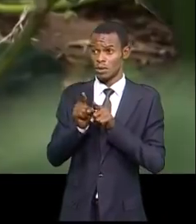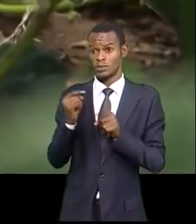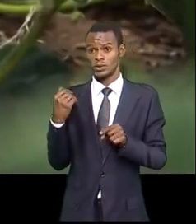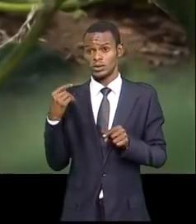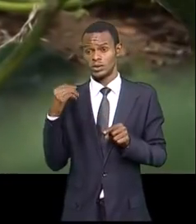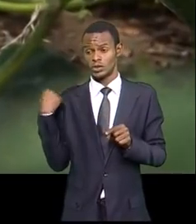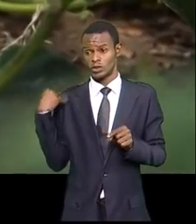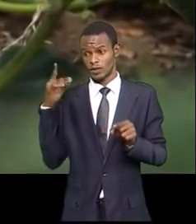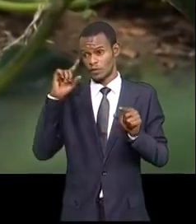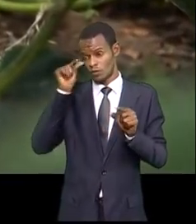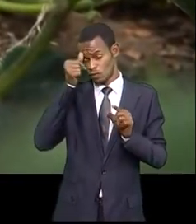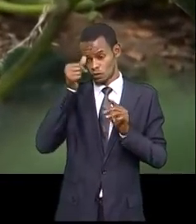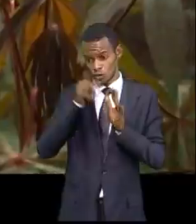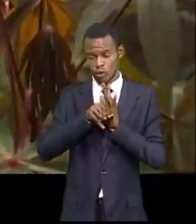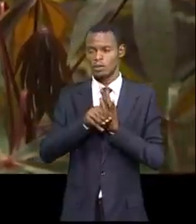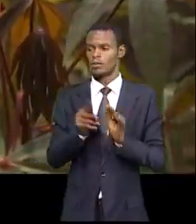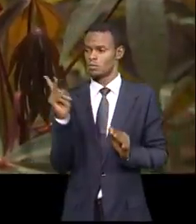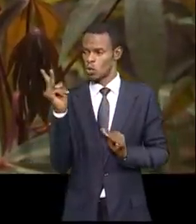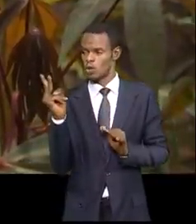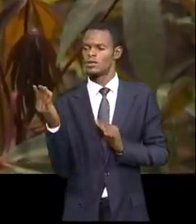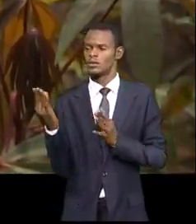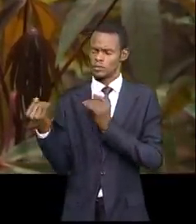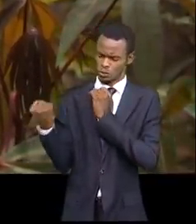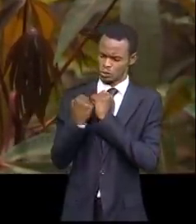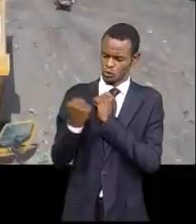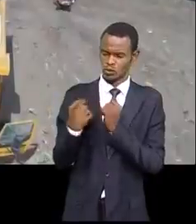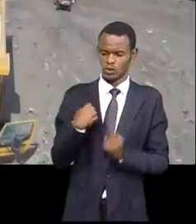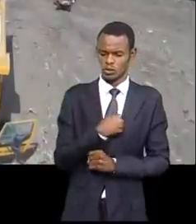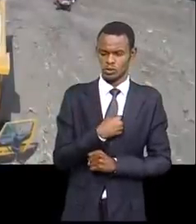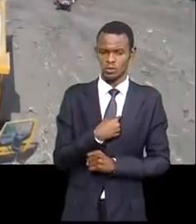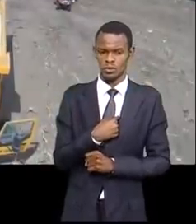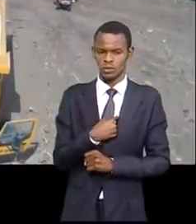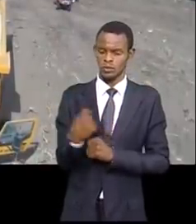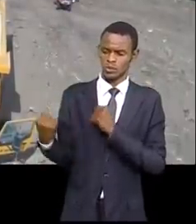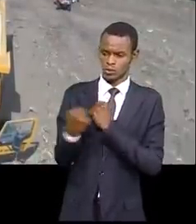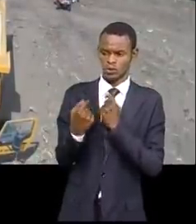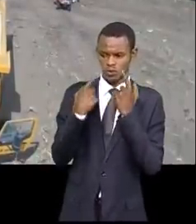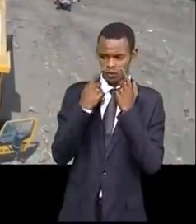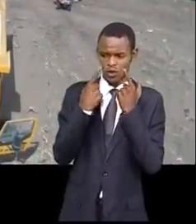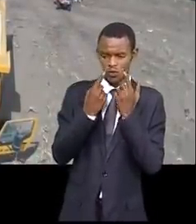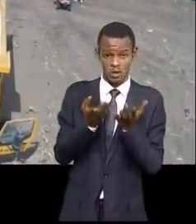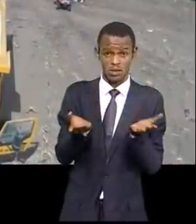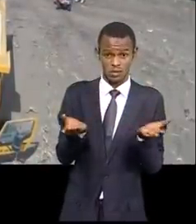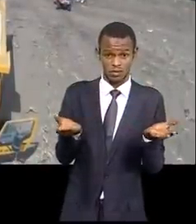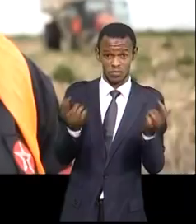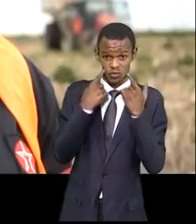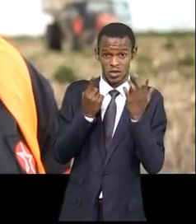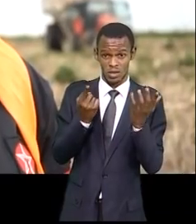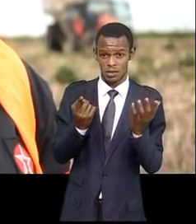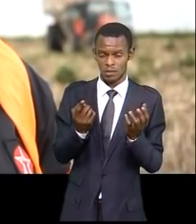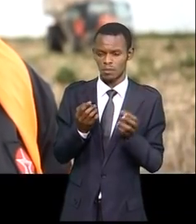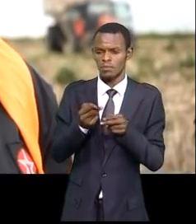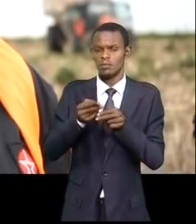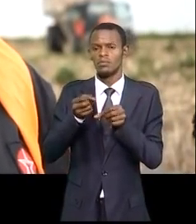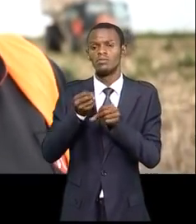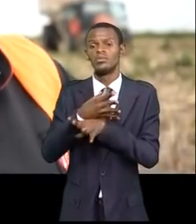puisse en tout cas nous soutenir et nous donner la main forte et vous voyez le résultat aujourd'hui maintenant nous sommes en plein recolle et nous